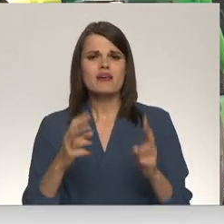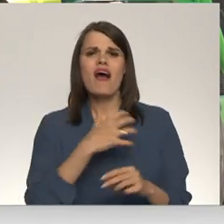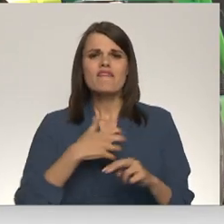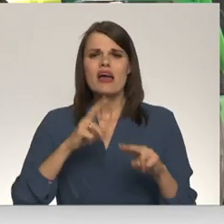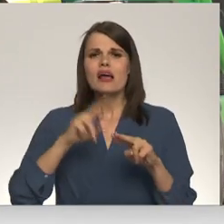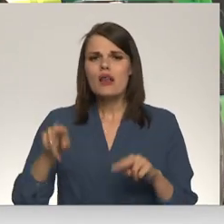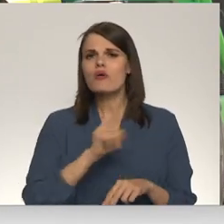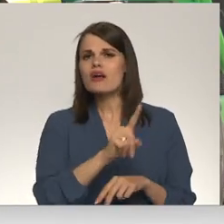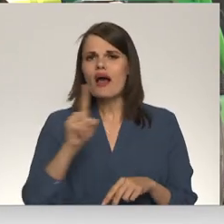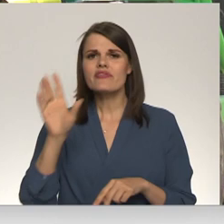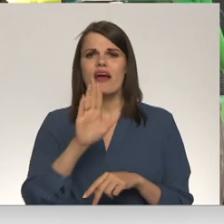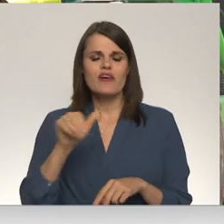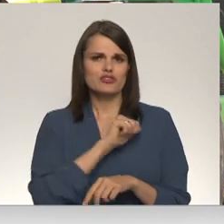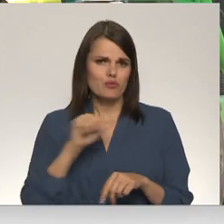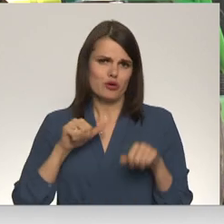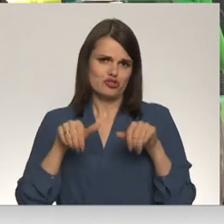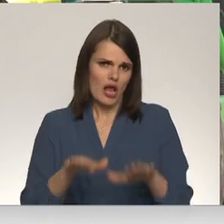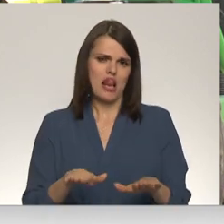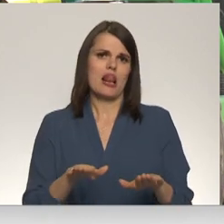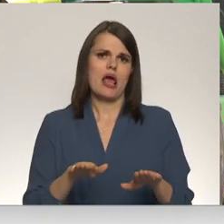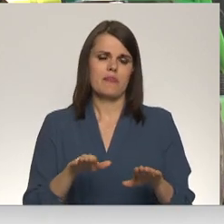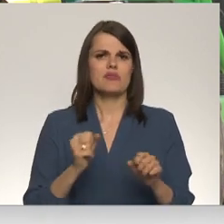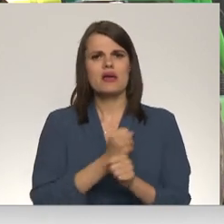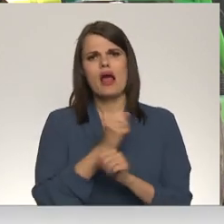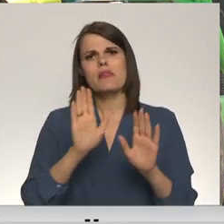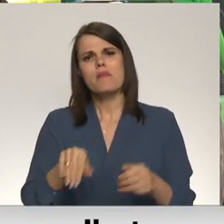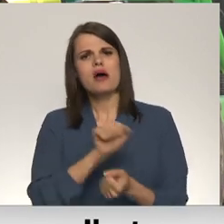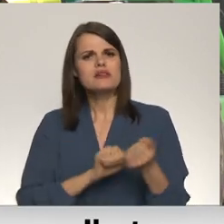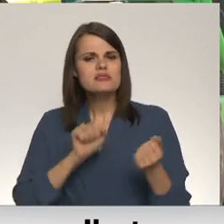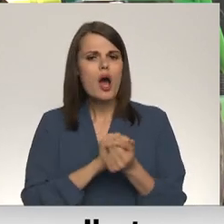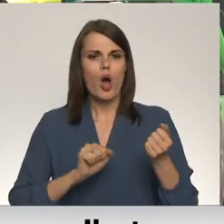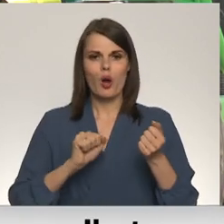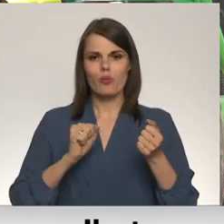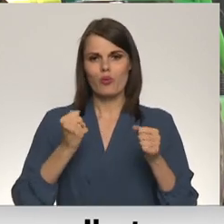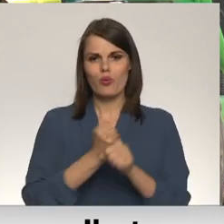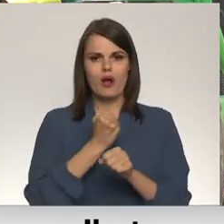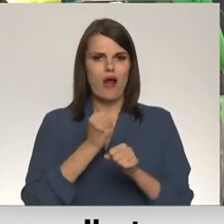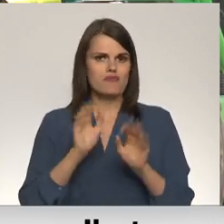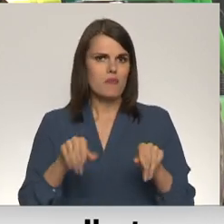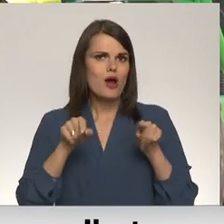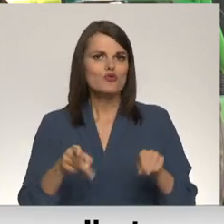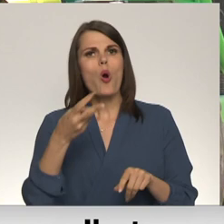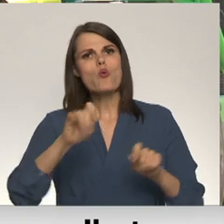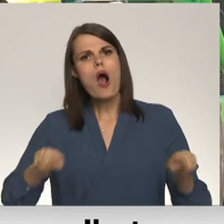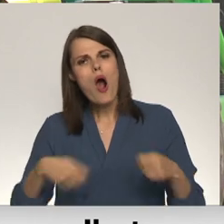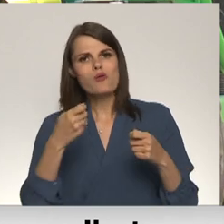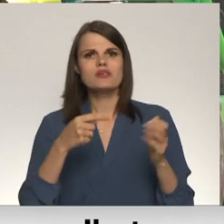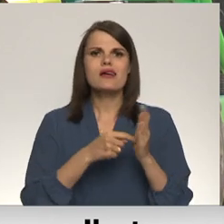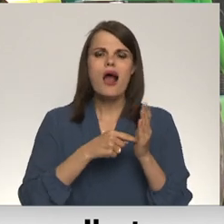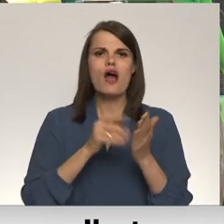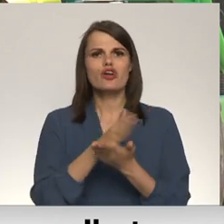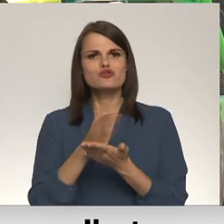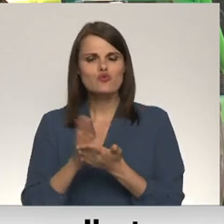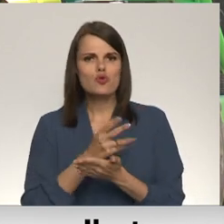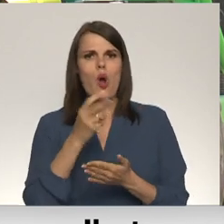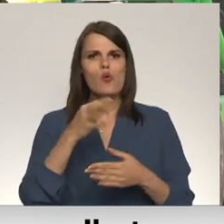valstī pašai lemt tā šīs te lietas gan par dabu, gan par to, ko audzēt, kādas kultūras, ko darīt uz